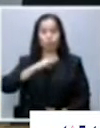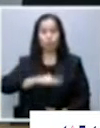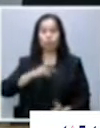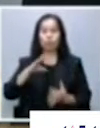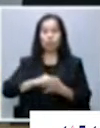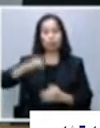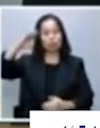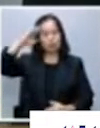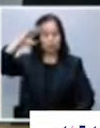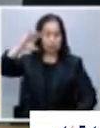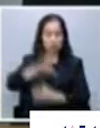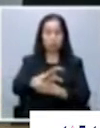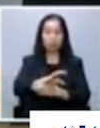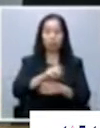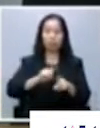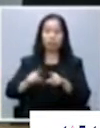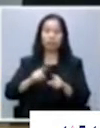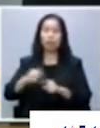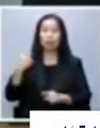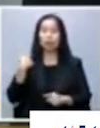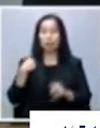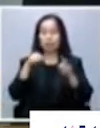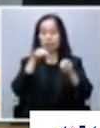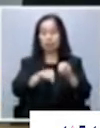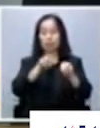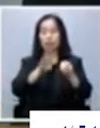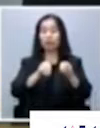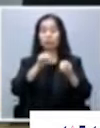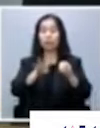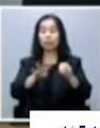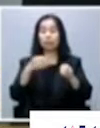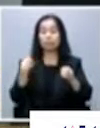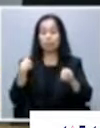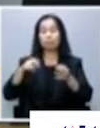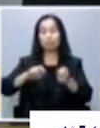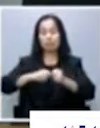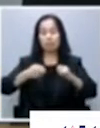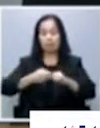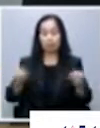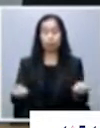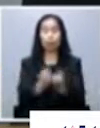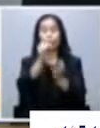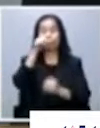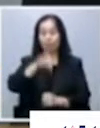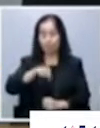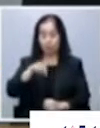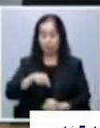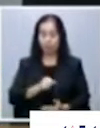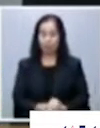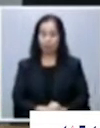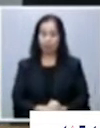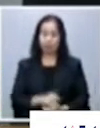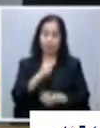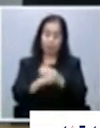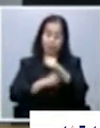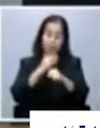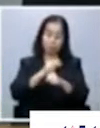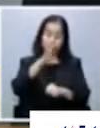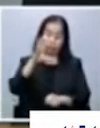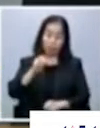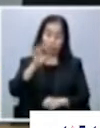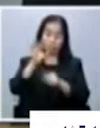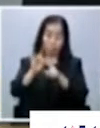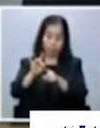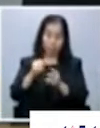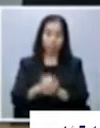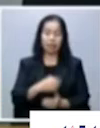ดทับมาตรา44กดทับประเทศไทยอยู่ปี2558อีกเช่นเดียวกันเอกอั